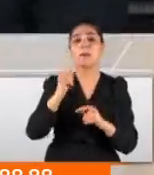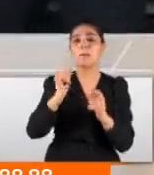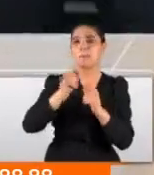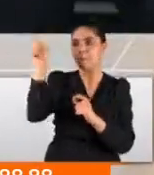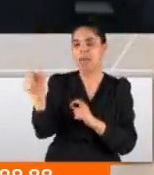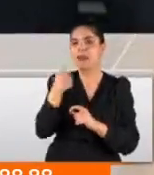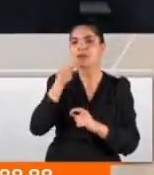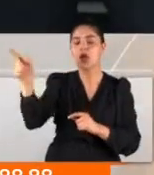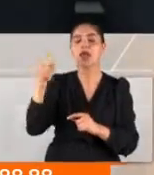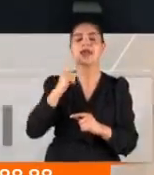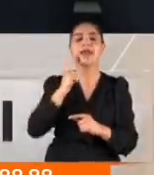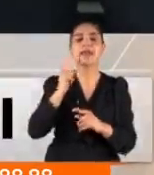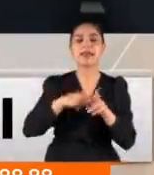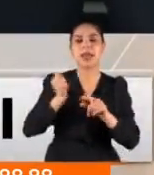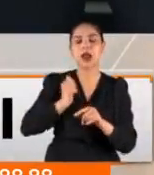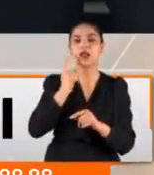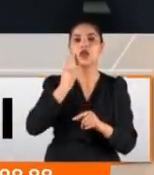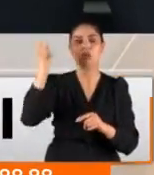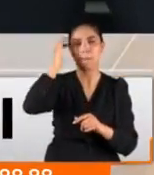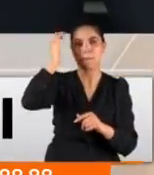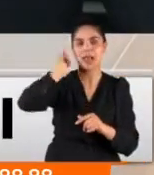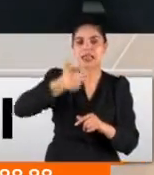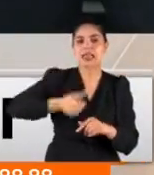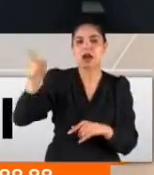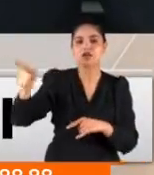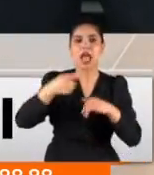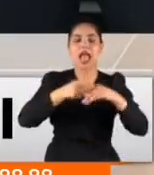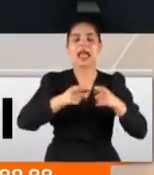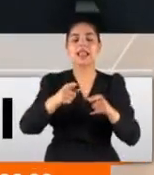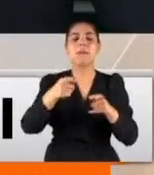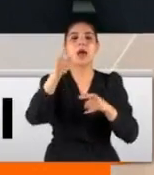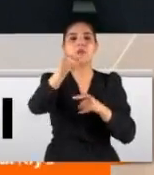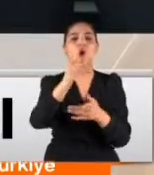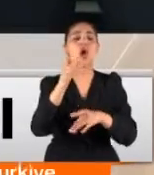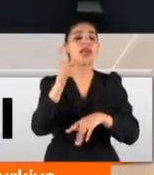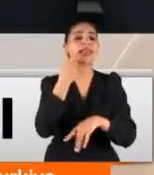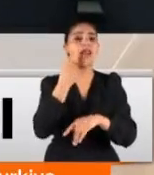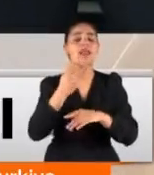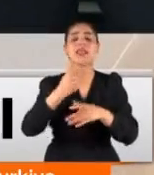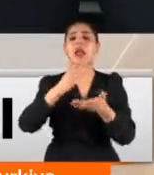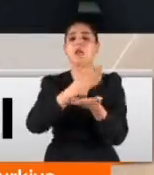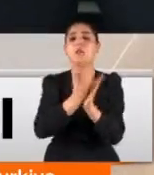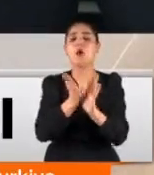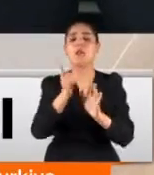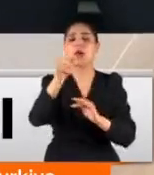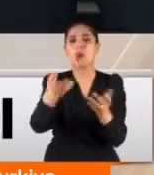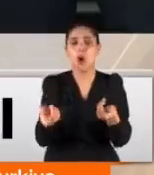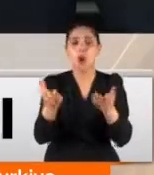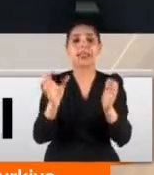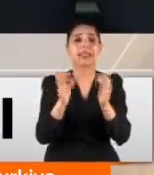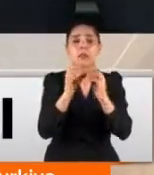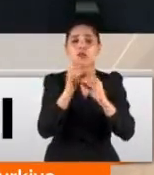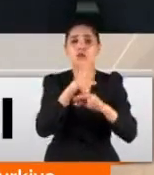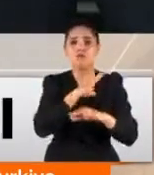Bekir Şahin yine HDP'nin eylemlerinin devletin Bölünmez bütünlüğüne aykırı olduğunu ve devletin Bölünmez bütünlüğüne zarar verdiği gerekçesiyle